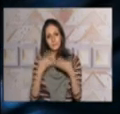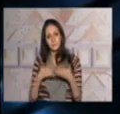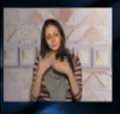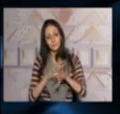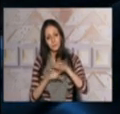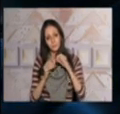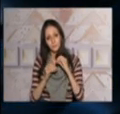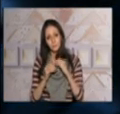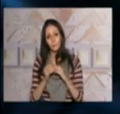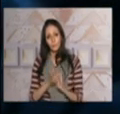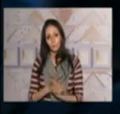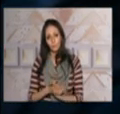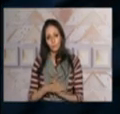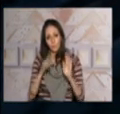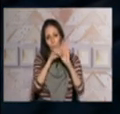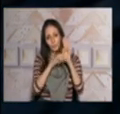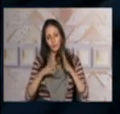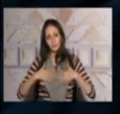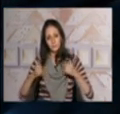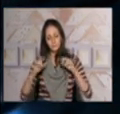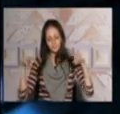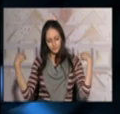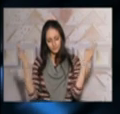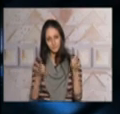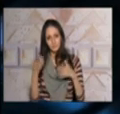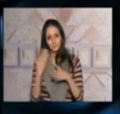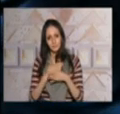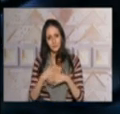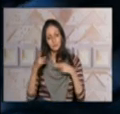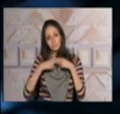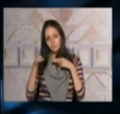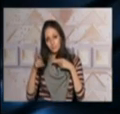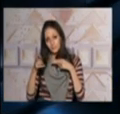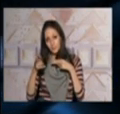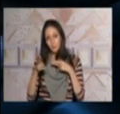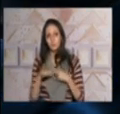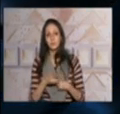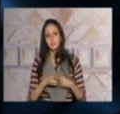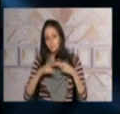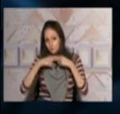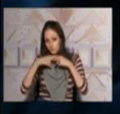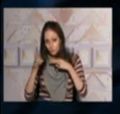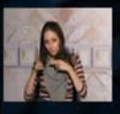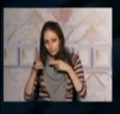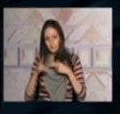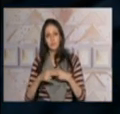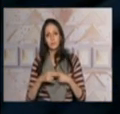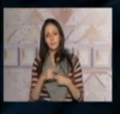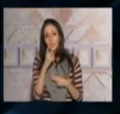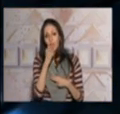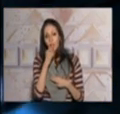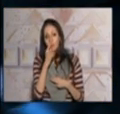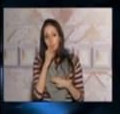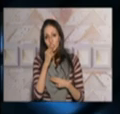ليه لمنظمة الصحة العالمية عشان تاخد موافقة التطعيم للأطفال من سن 12 سنة فما